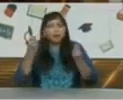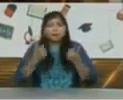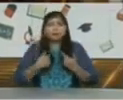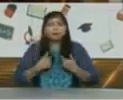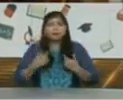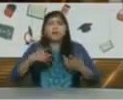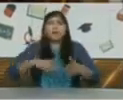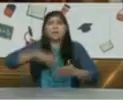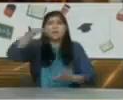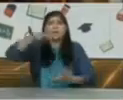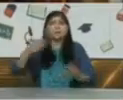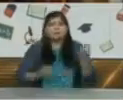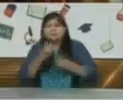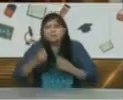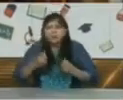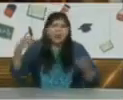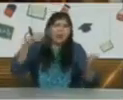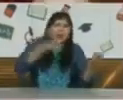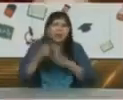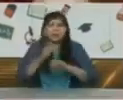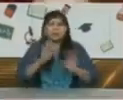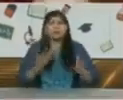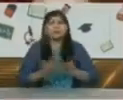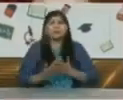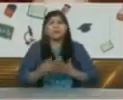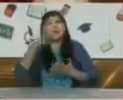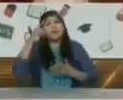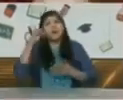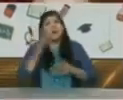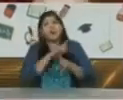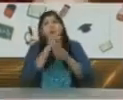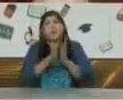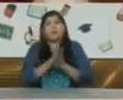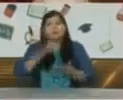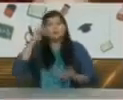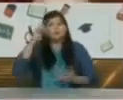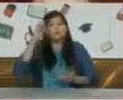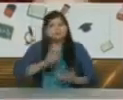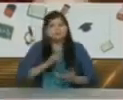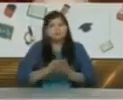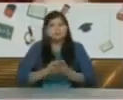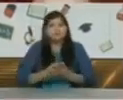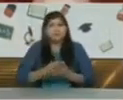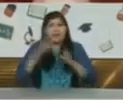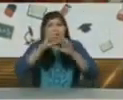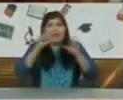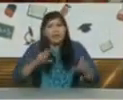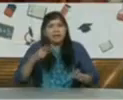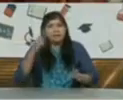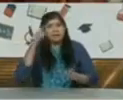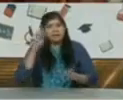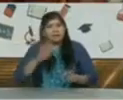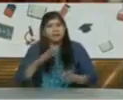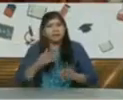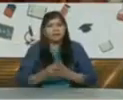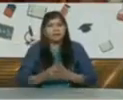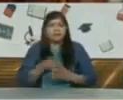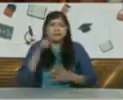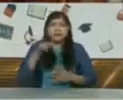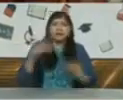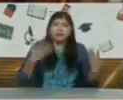लड़ रहे थे कि दौड़ते हुए लड़ रहे थे, सब याद होगा, एक एक वाक्य याद होगा। जी सर।